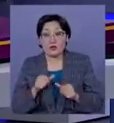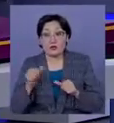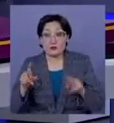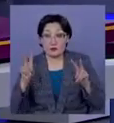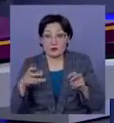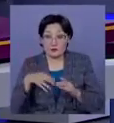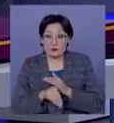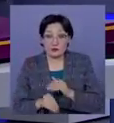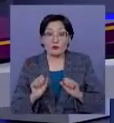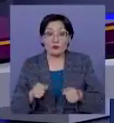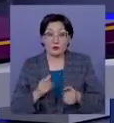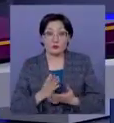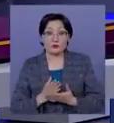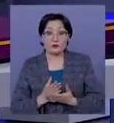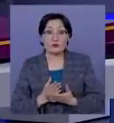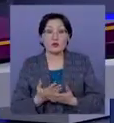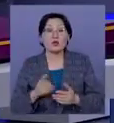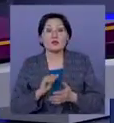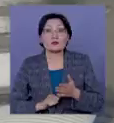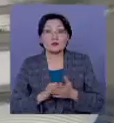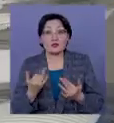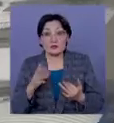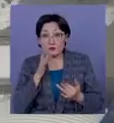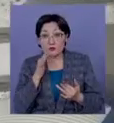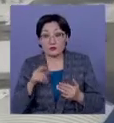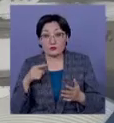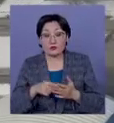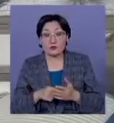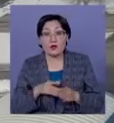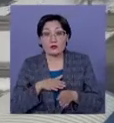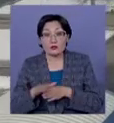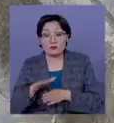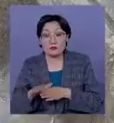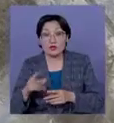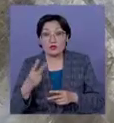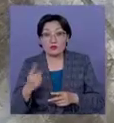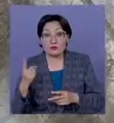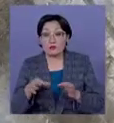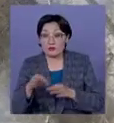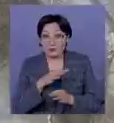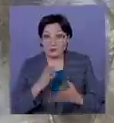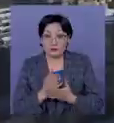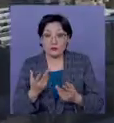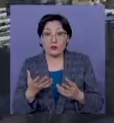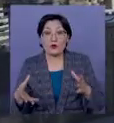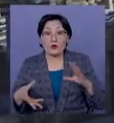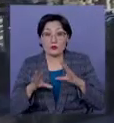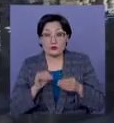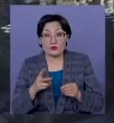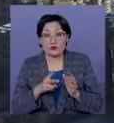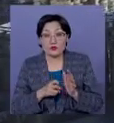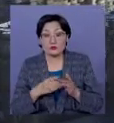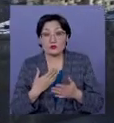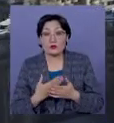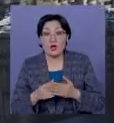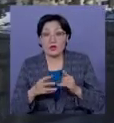статус аясында мүмкін болып отыр. Себебі қазірдің өзінде қалада жүзеге асатын 21 жоба бар. Оған кем дегенде 700-ге